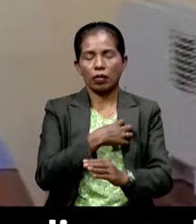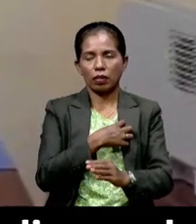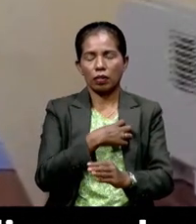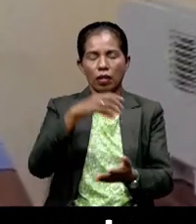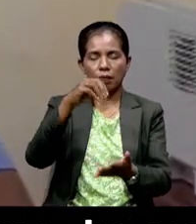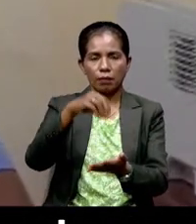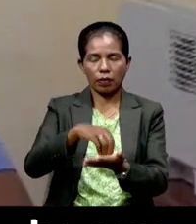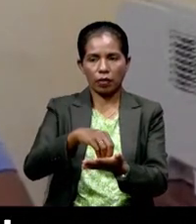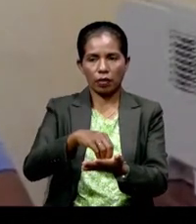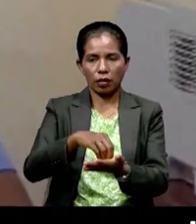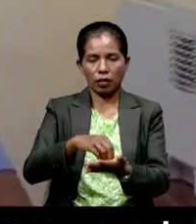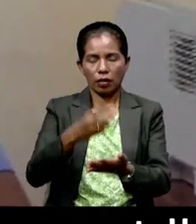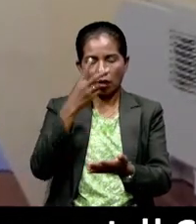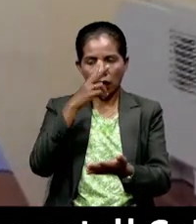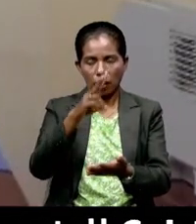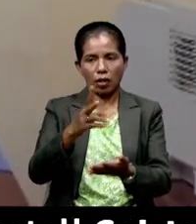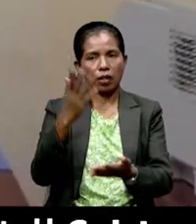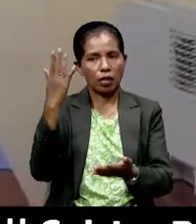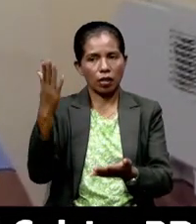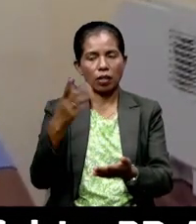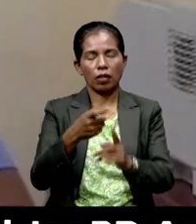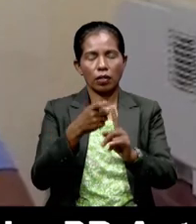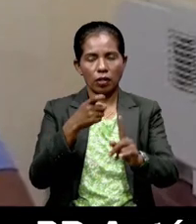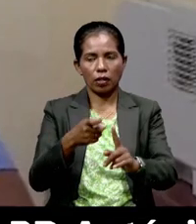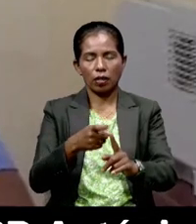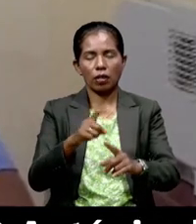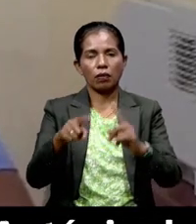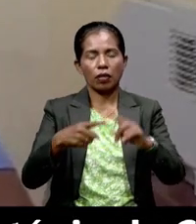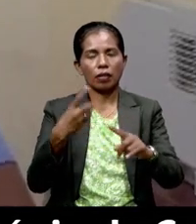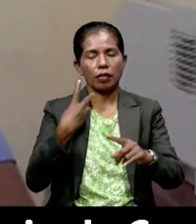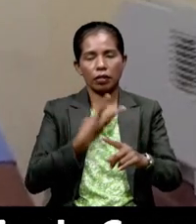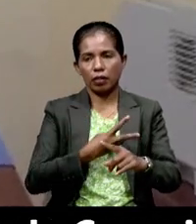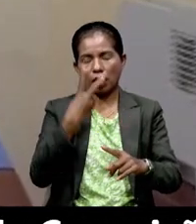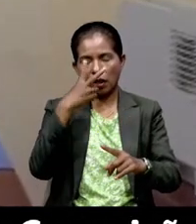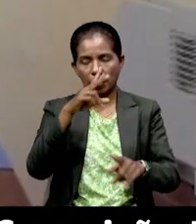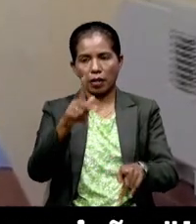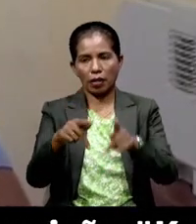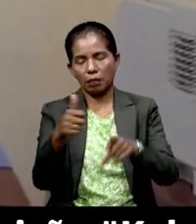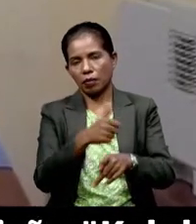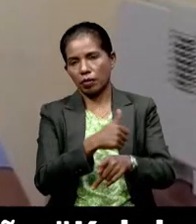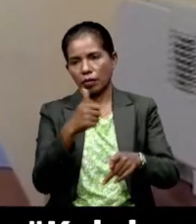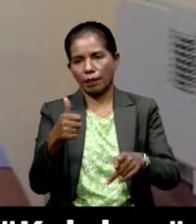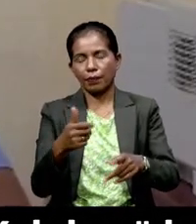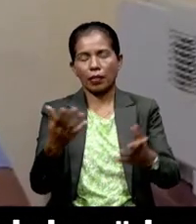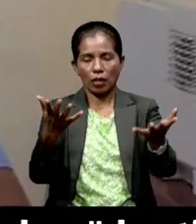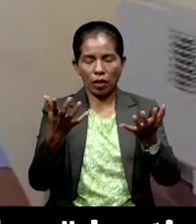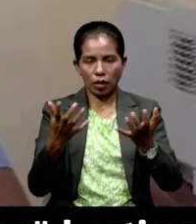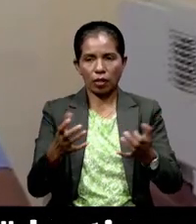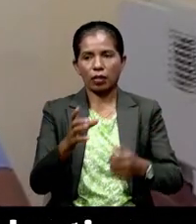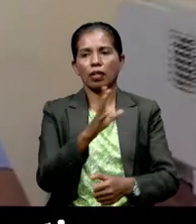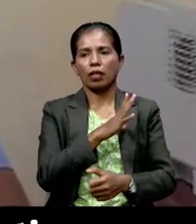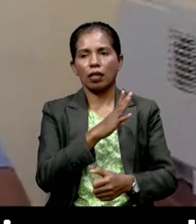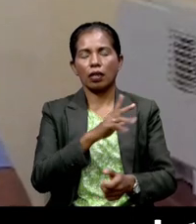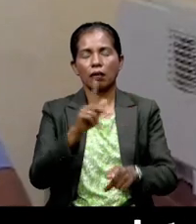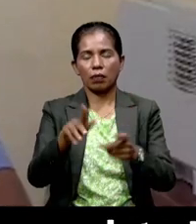kedan lori akumpanya kedan hina ba lori bonito sei o hira ita hare e mabalu nebe maka hakara ka bahein